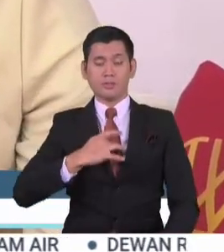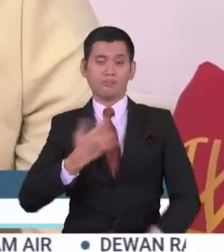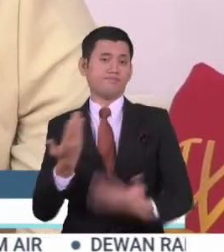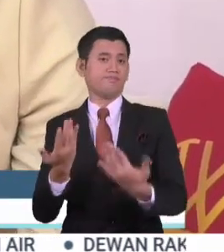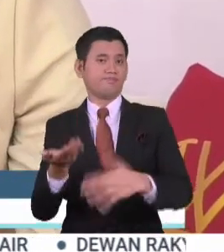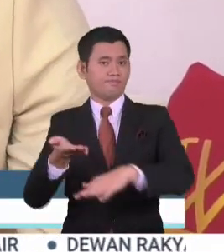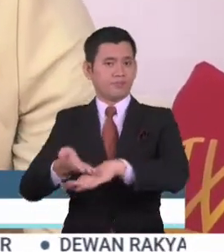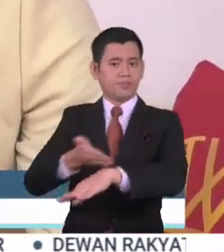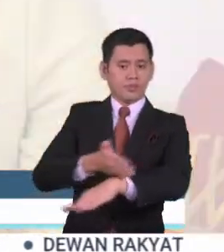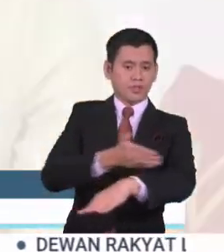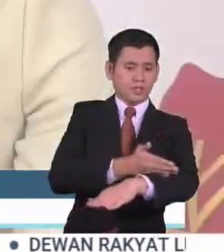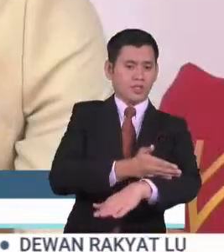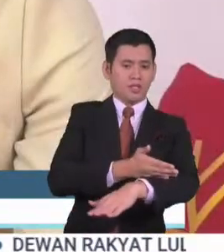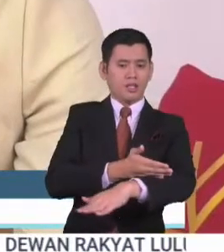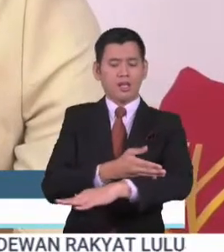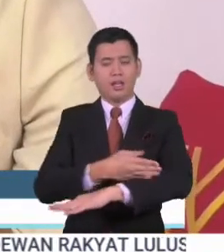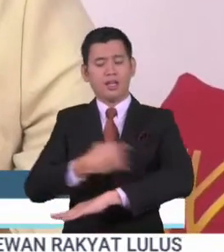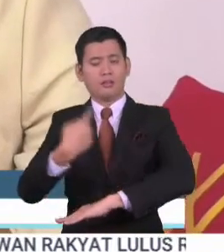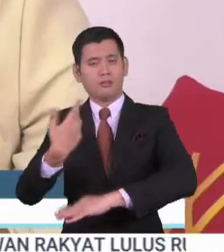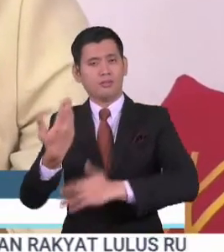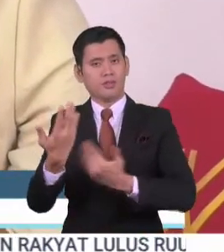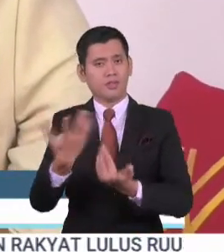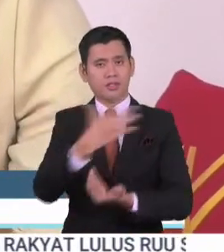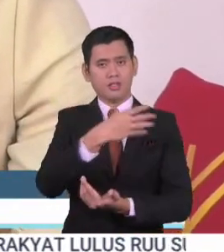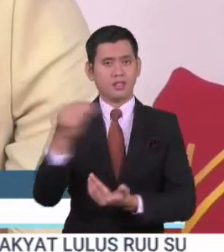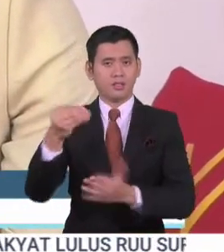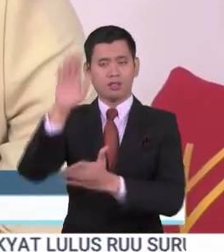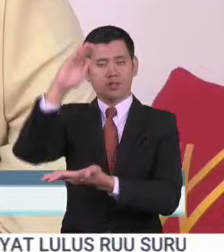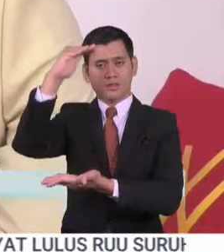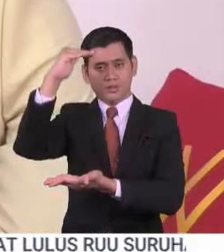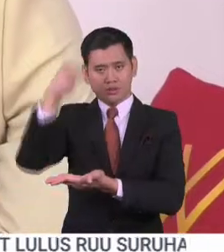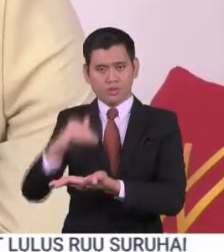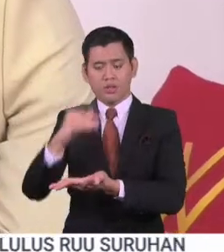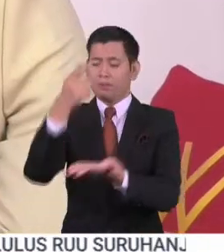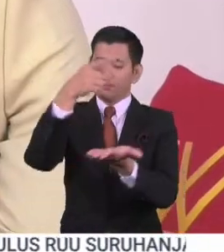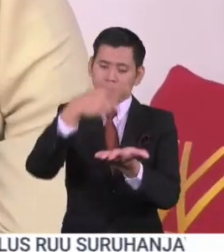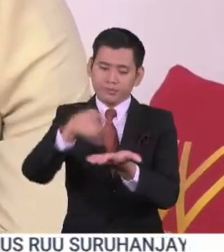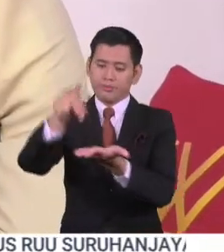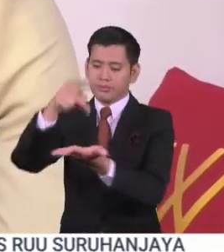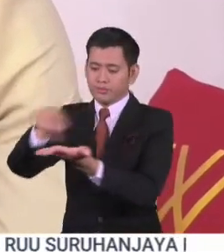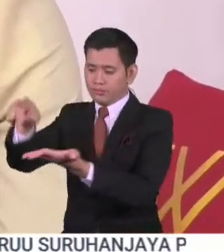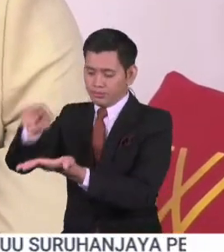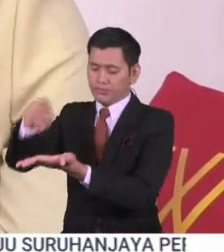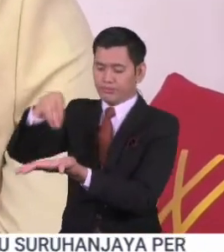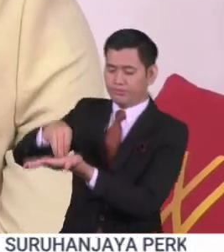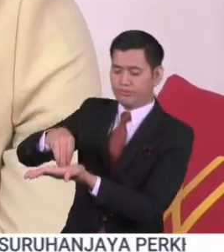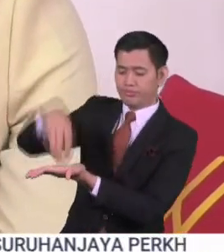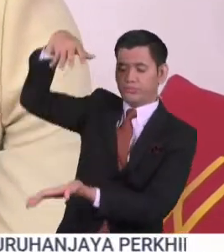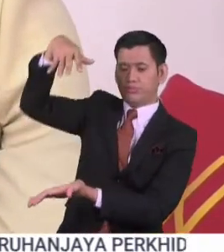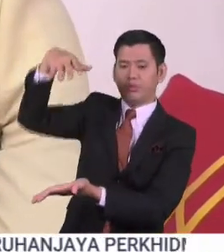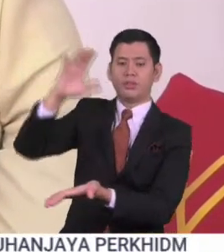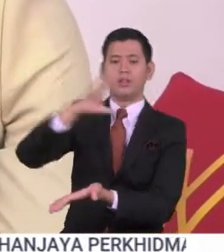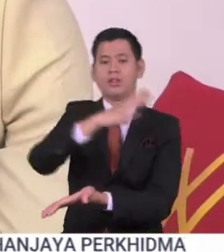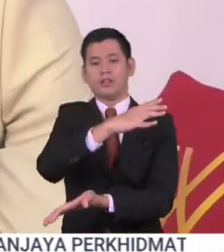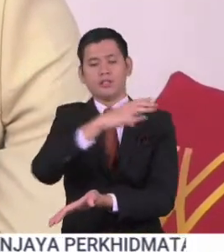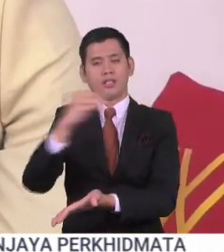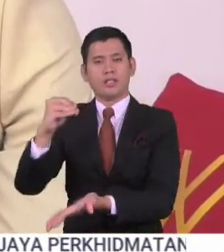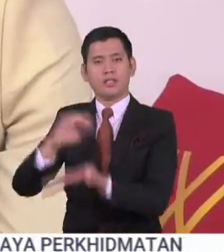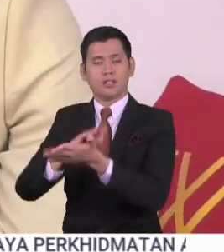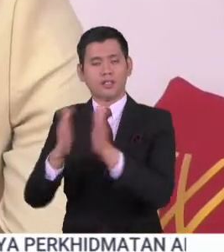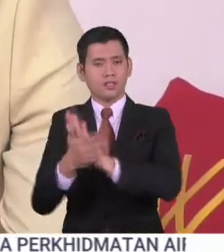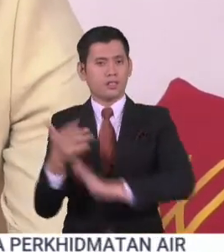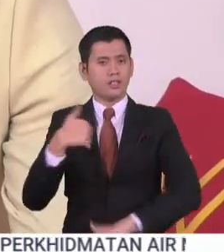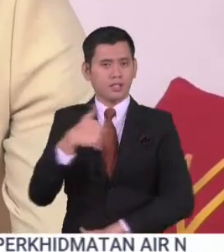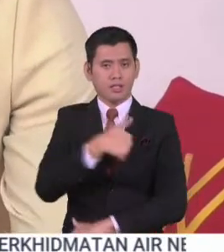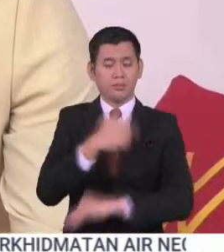meningkat berbanding hari biasa. Kurangkan berbelanja yang bermewah-mewah. So